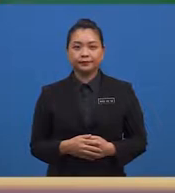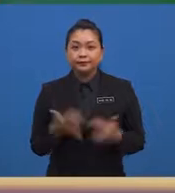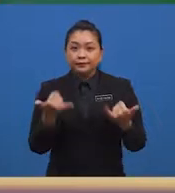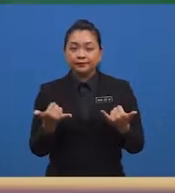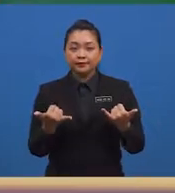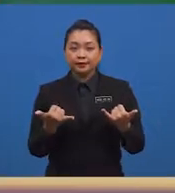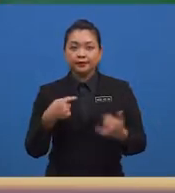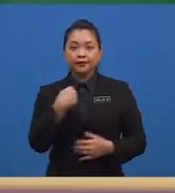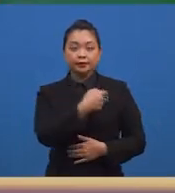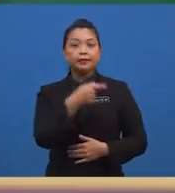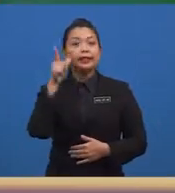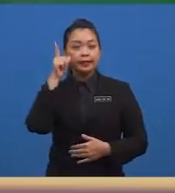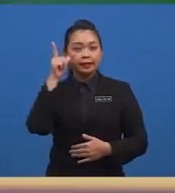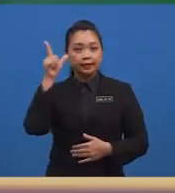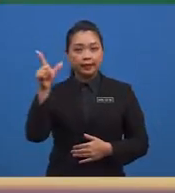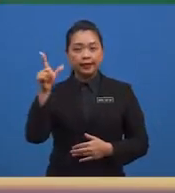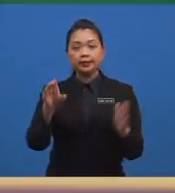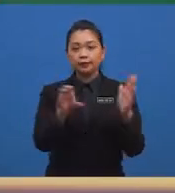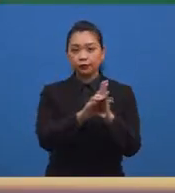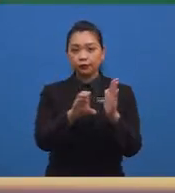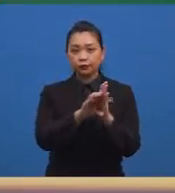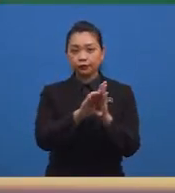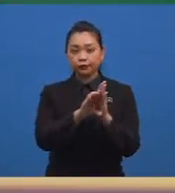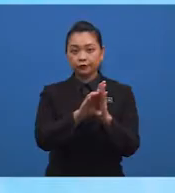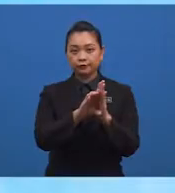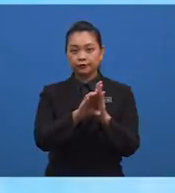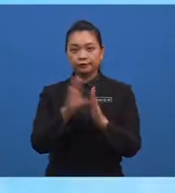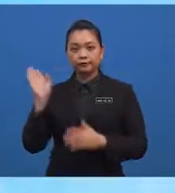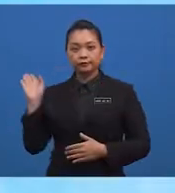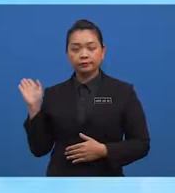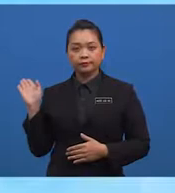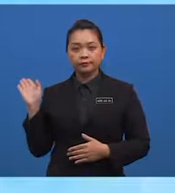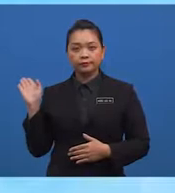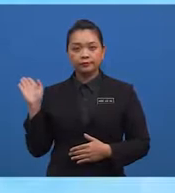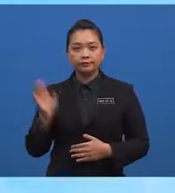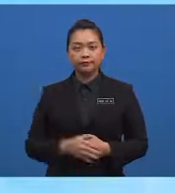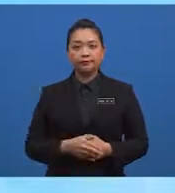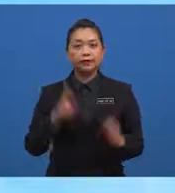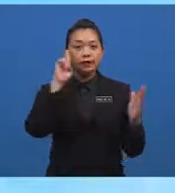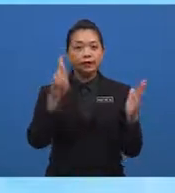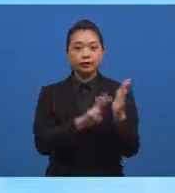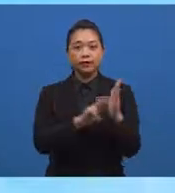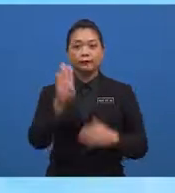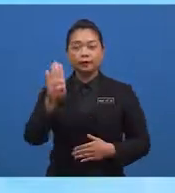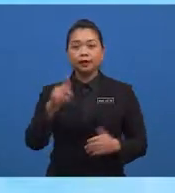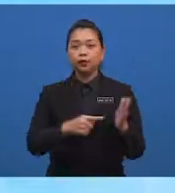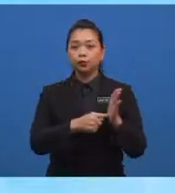Seterusnya, kita lihat pula contoh yang kedua. Rajah B